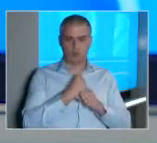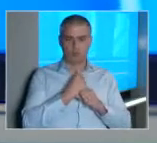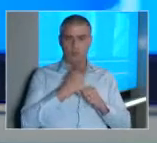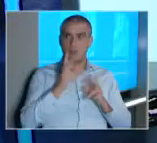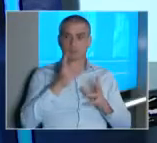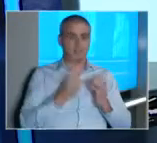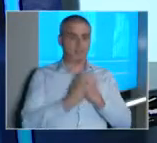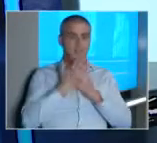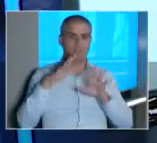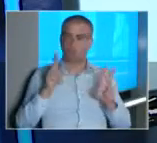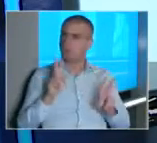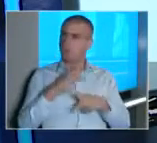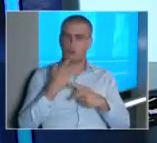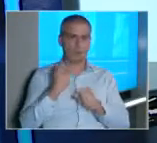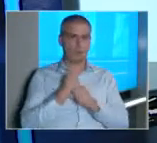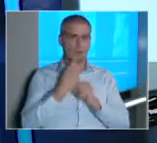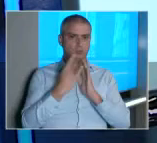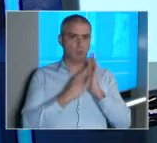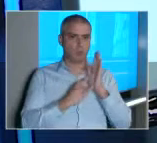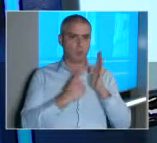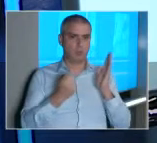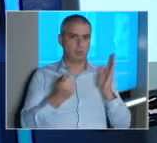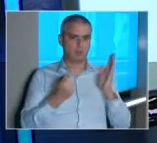תרכיבו את הממשלה, לא תוכלו להעביר את החוקים. אני חושב